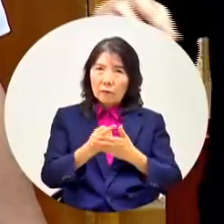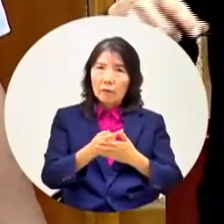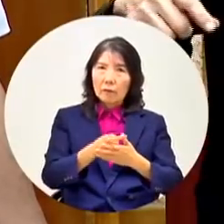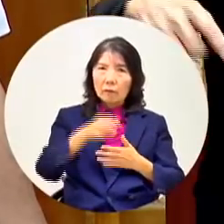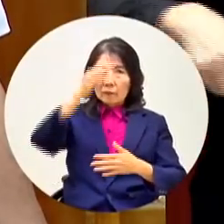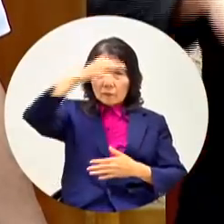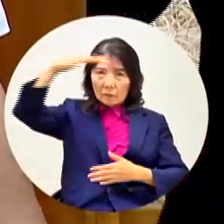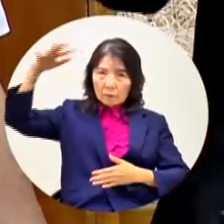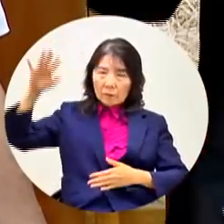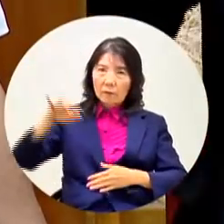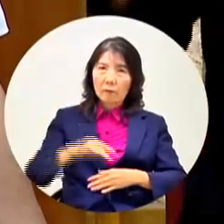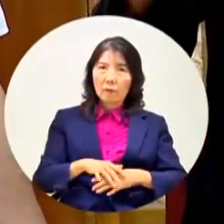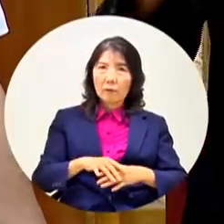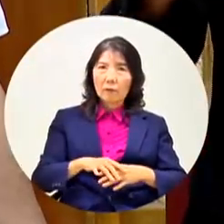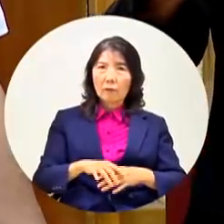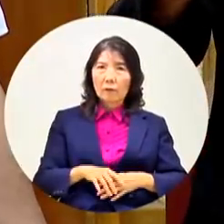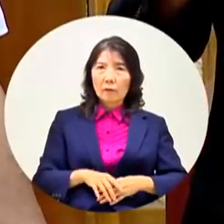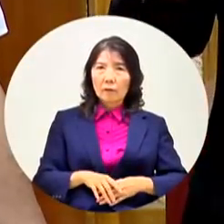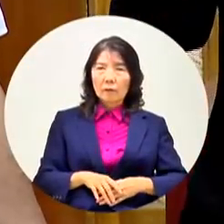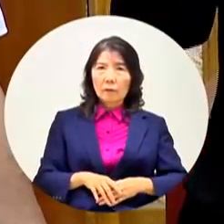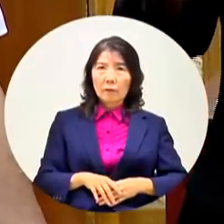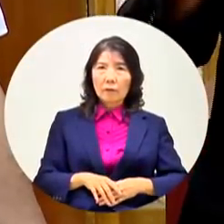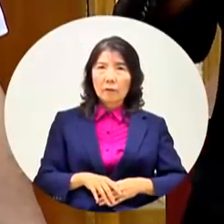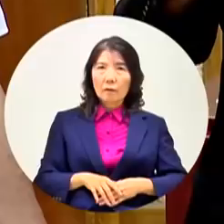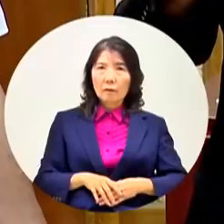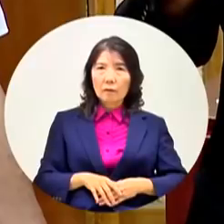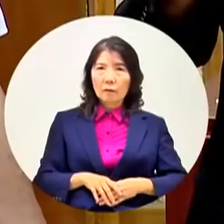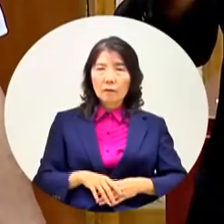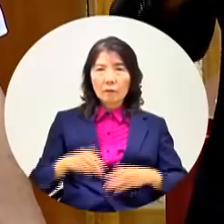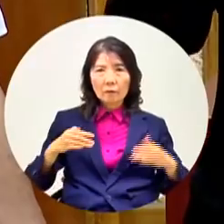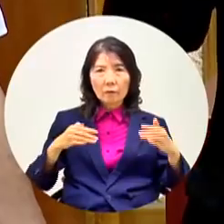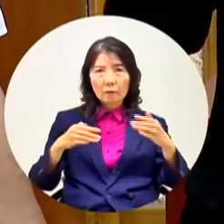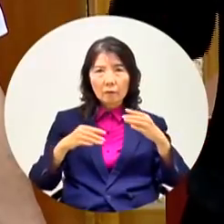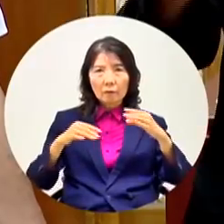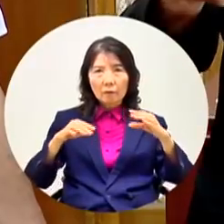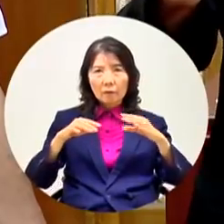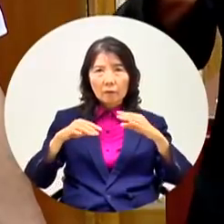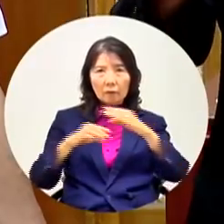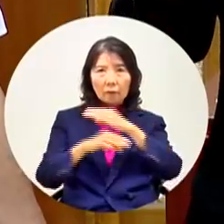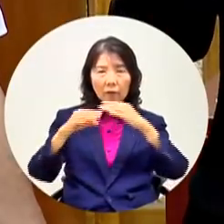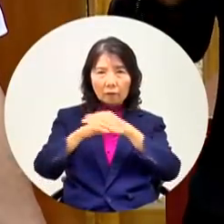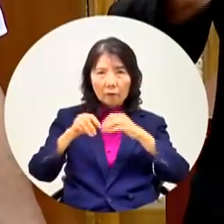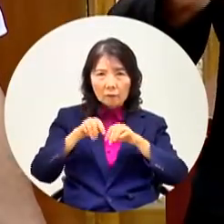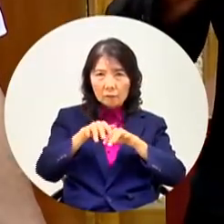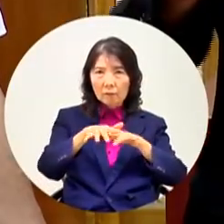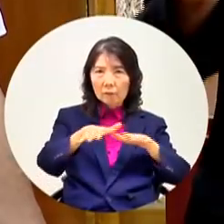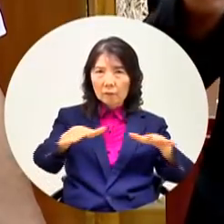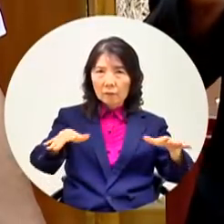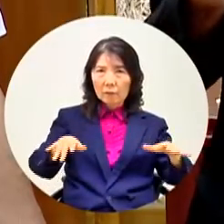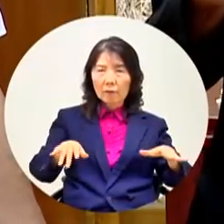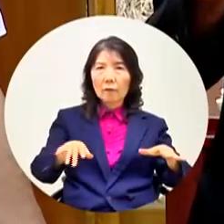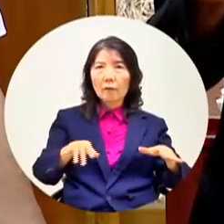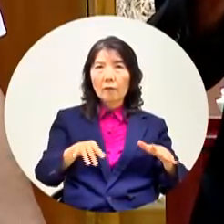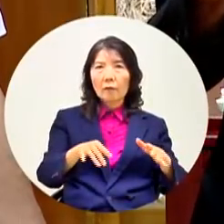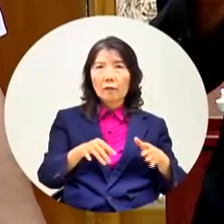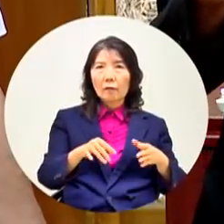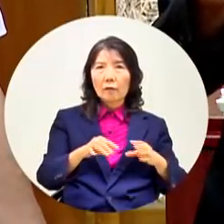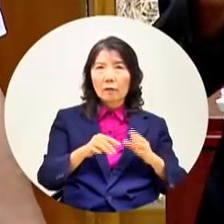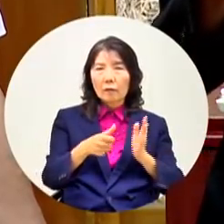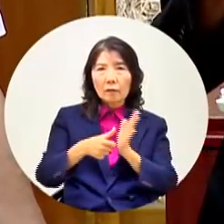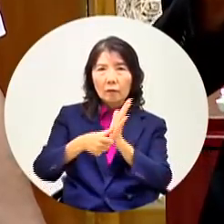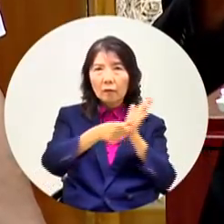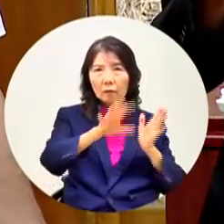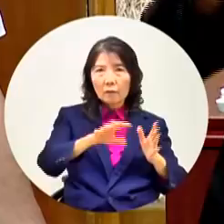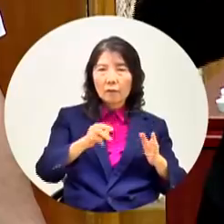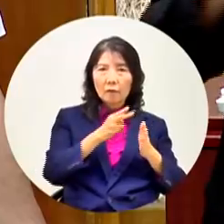山、大凤山地区吼，诶交通的网路啊、甲地标啊、甲其他家的迄个车站